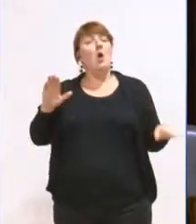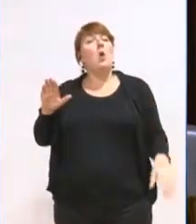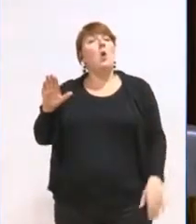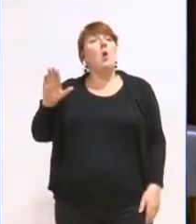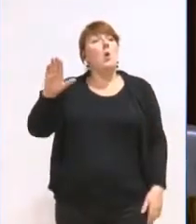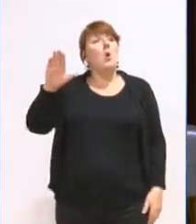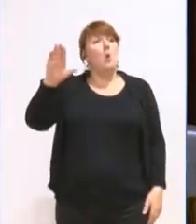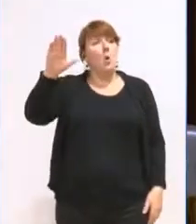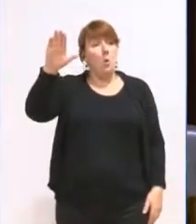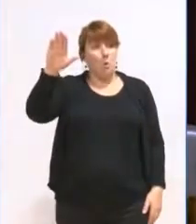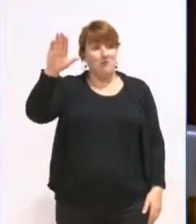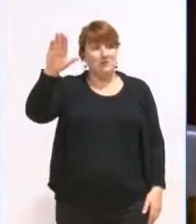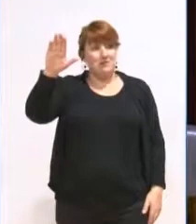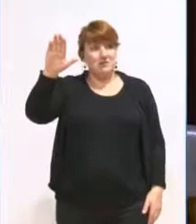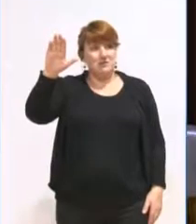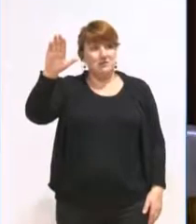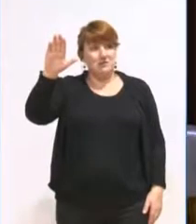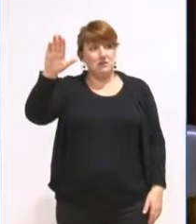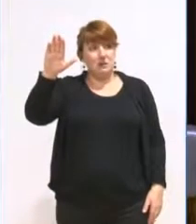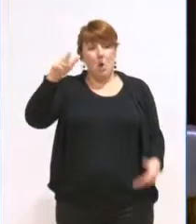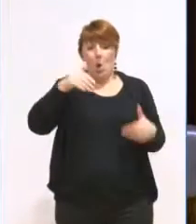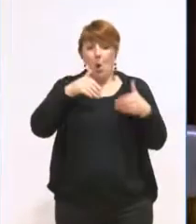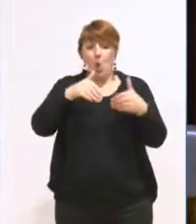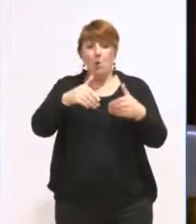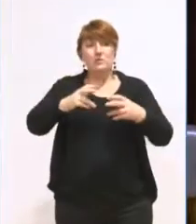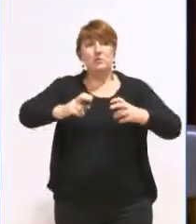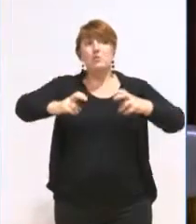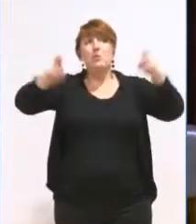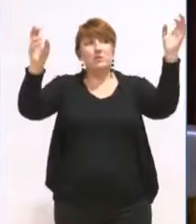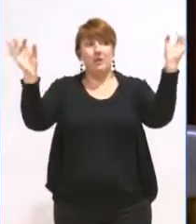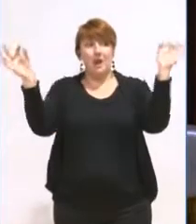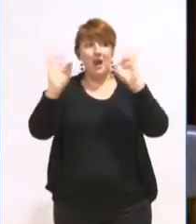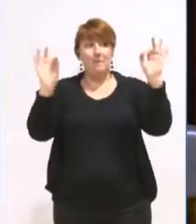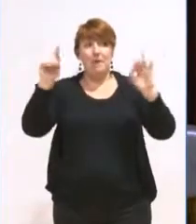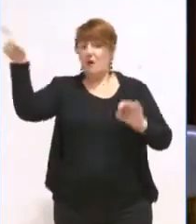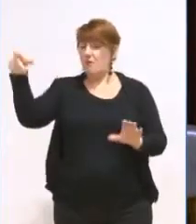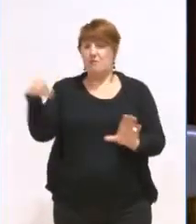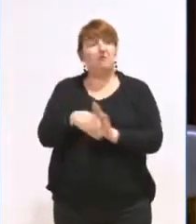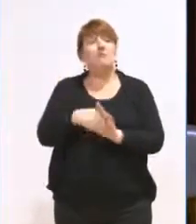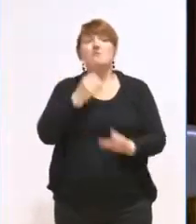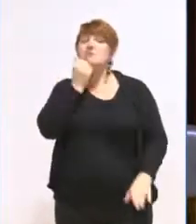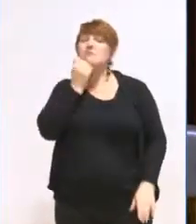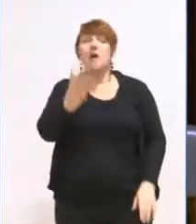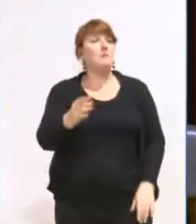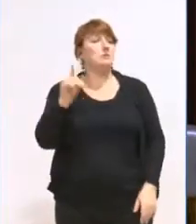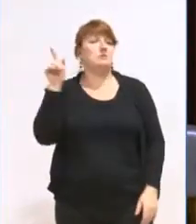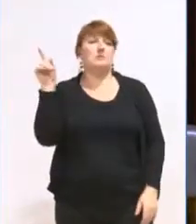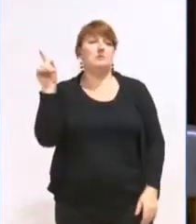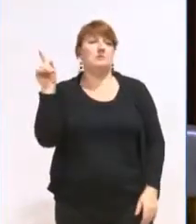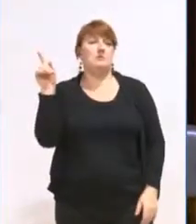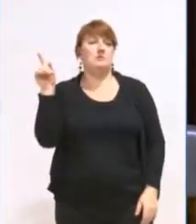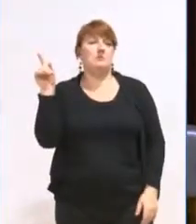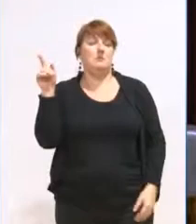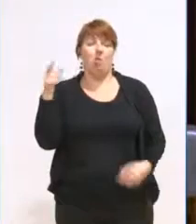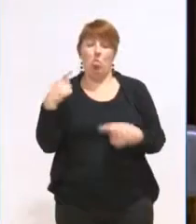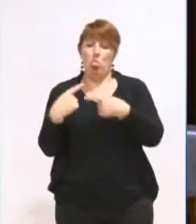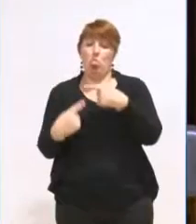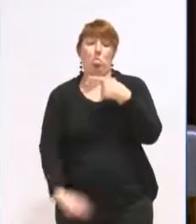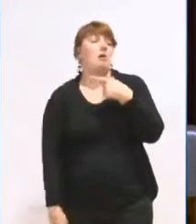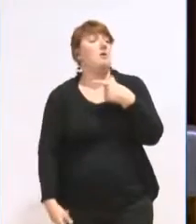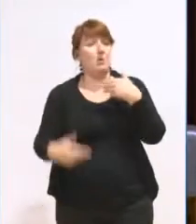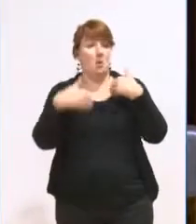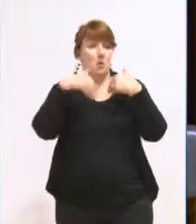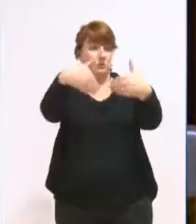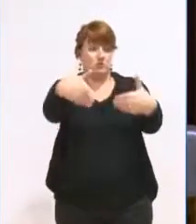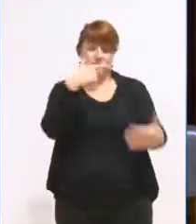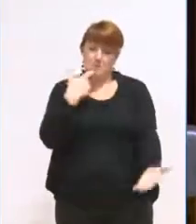pas à être ce qu'ils sont sur 2017 et annoncés pour 2018. Ce qui, au passage, rend donc indispensable le